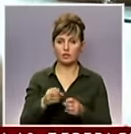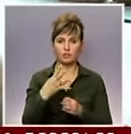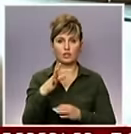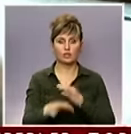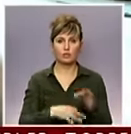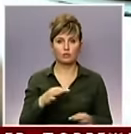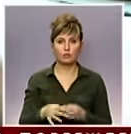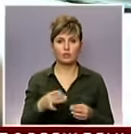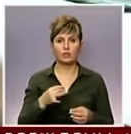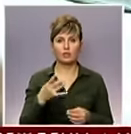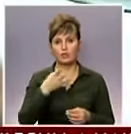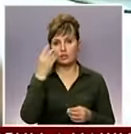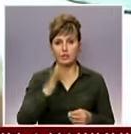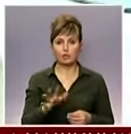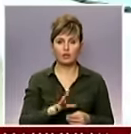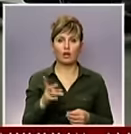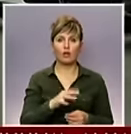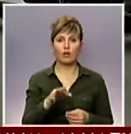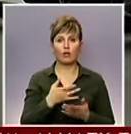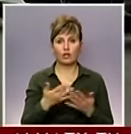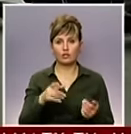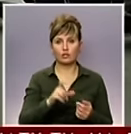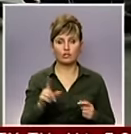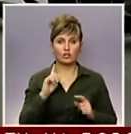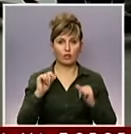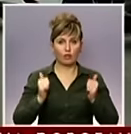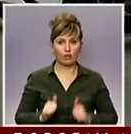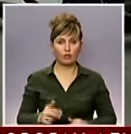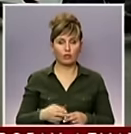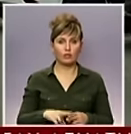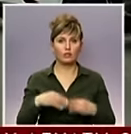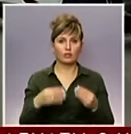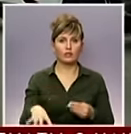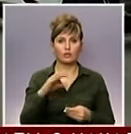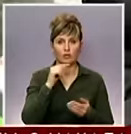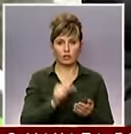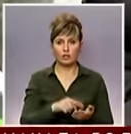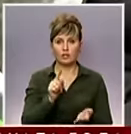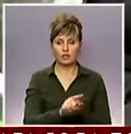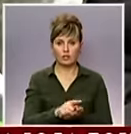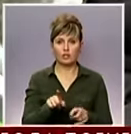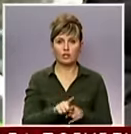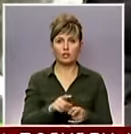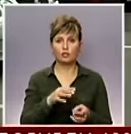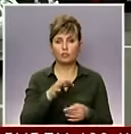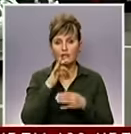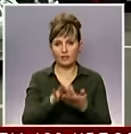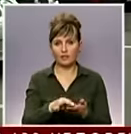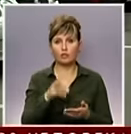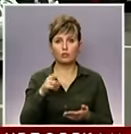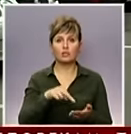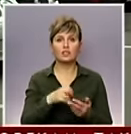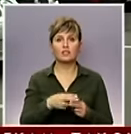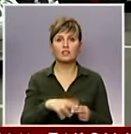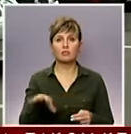15 суток. Не стоит забывать и о так называемых кураторах зеленых жилетов, которые и дают все указания. Они должны также понести ответственность. Кто стоит за